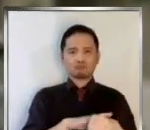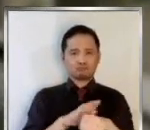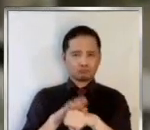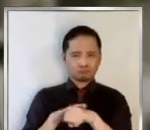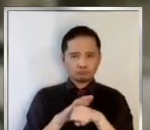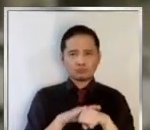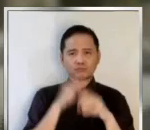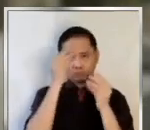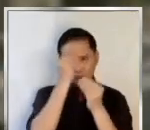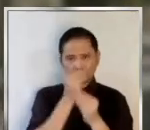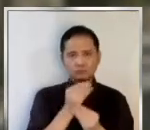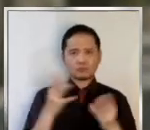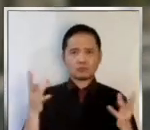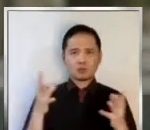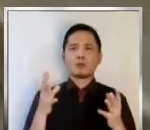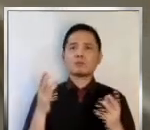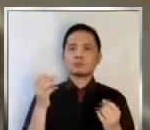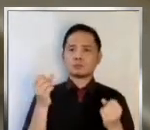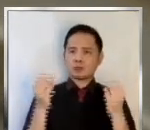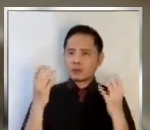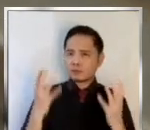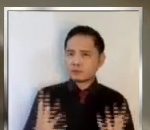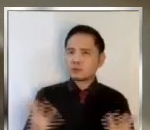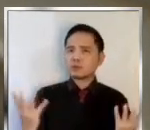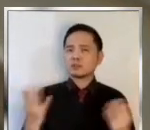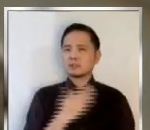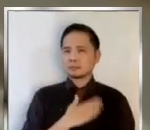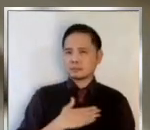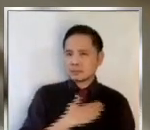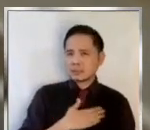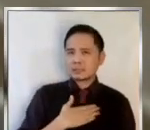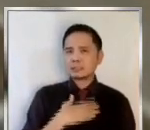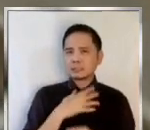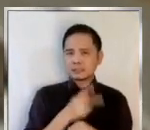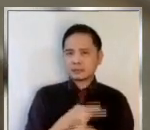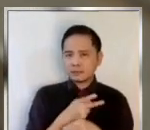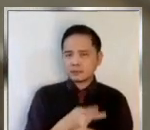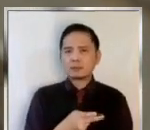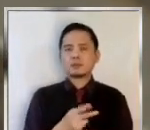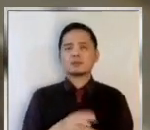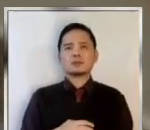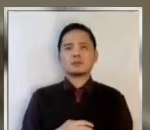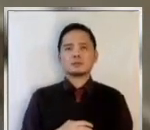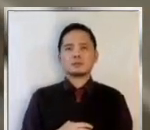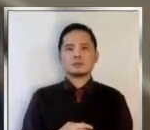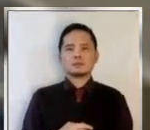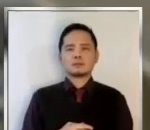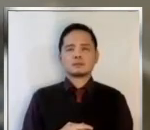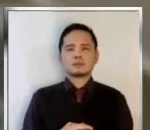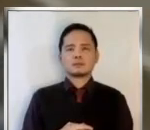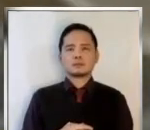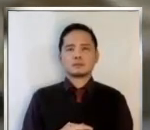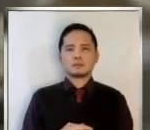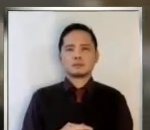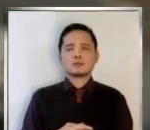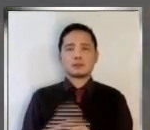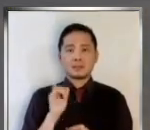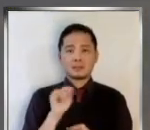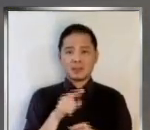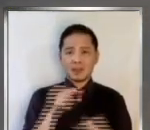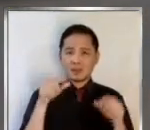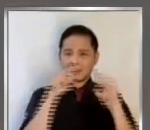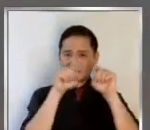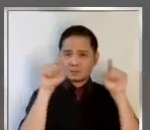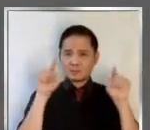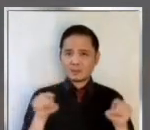natin yung mga motorista na isasara yan. Para ho, masanay na sila na gamitin yung rightmost lane sa EDSA, yung mga